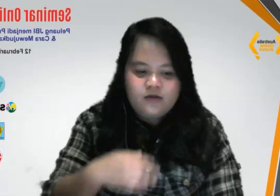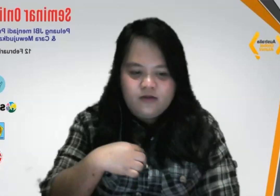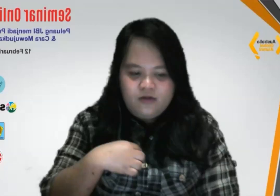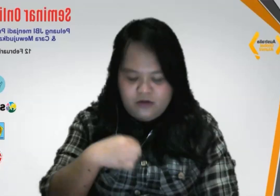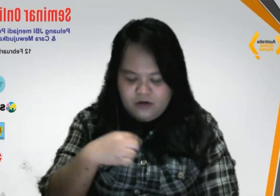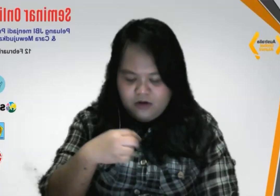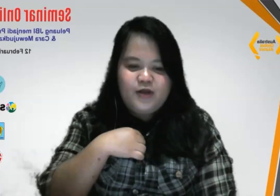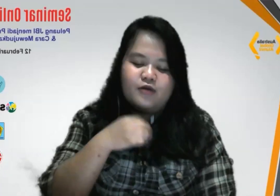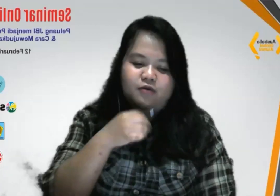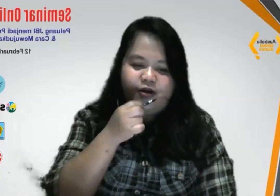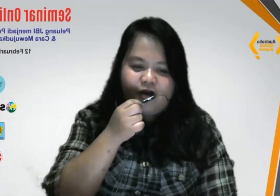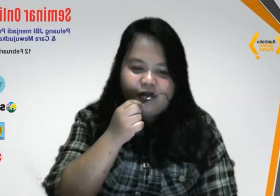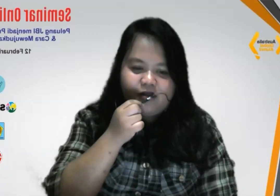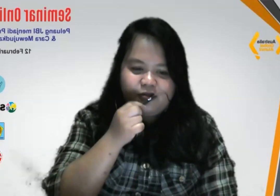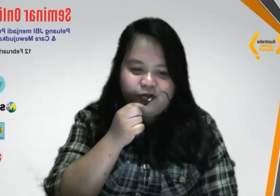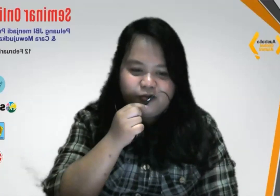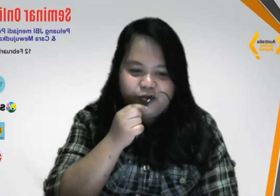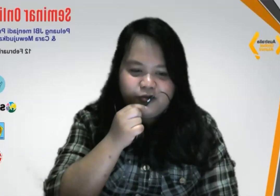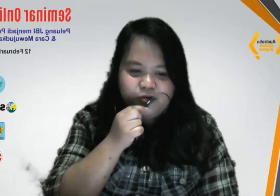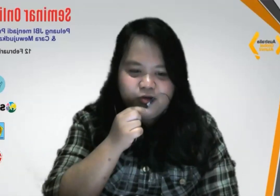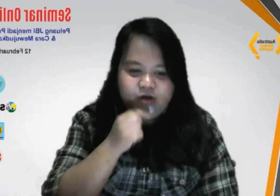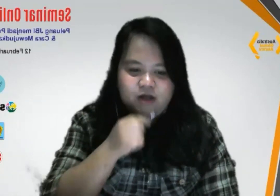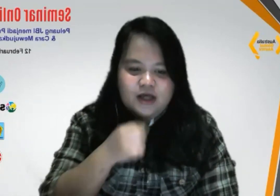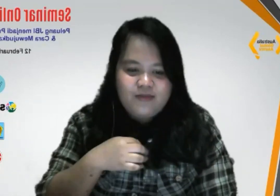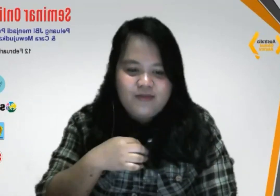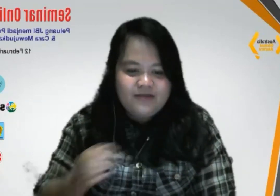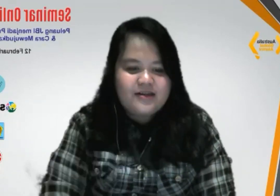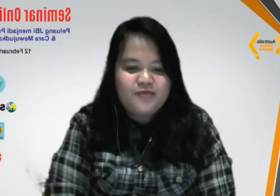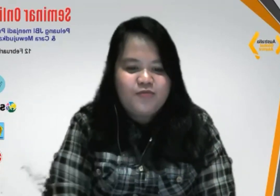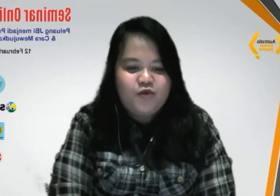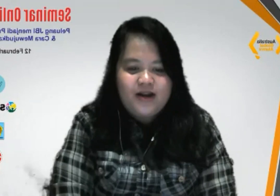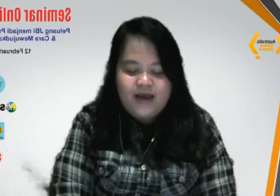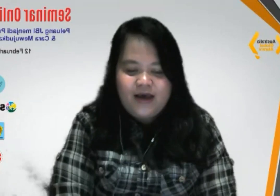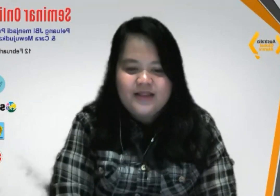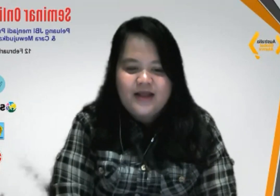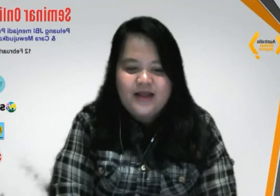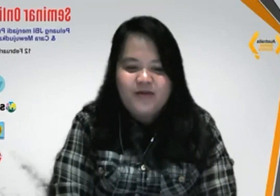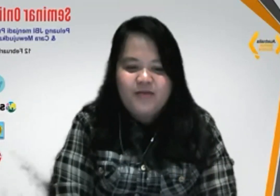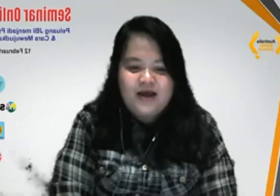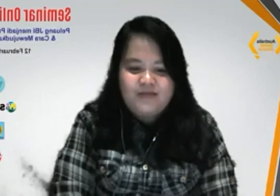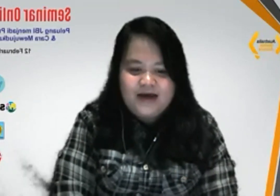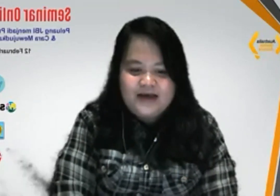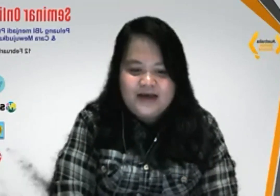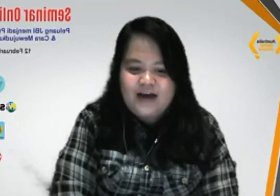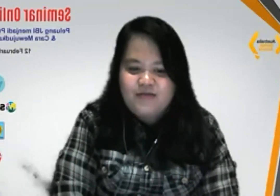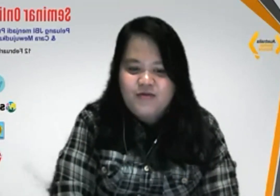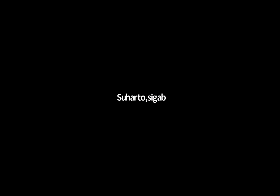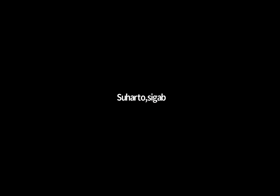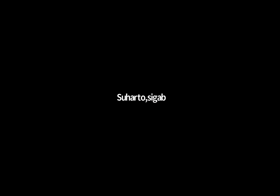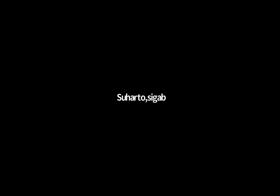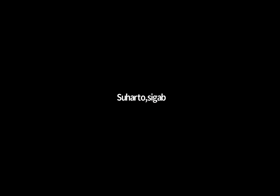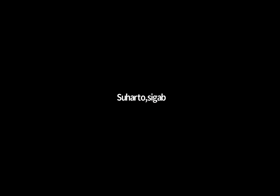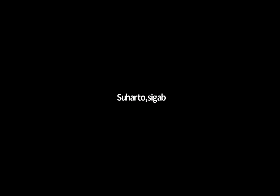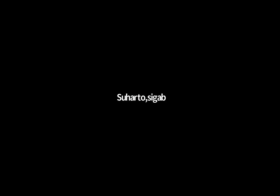Waalaikumsalam warahmatullahi wabarakatuh Terima kasih Bapak atas permukaannya tanpa berlama-lama saya akan